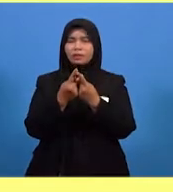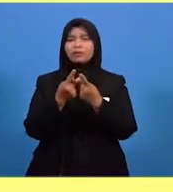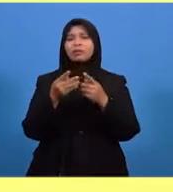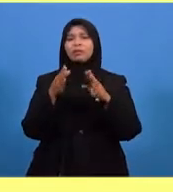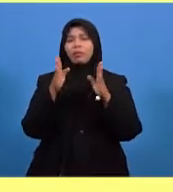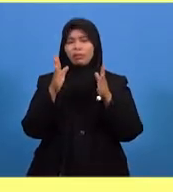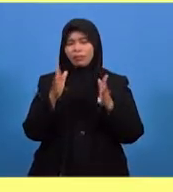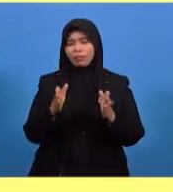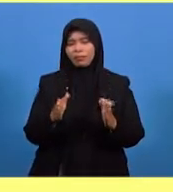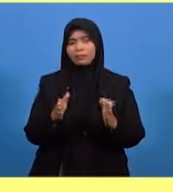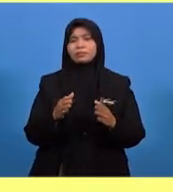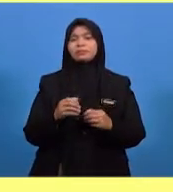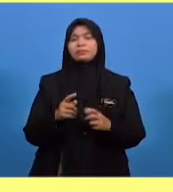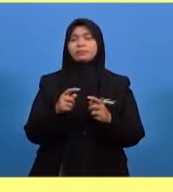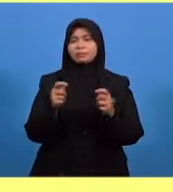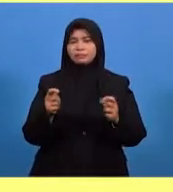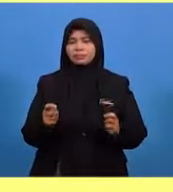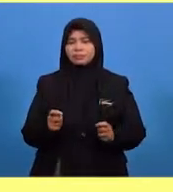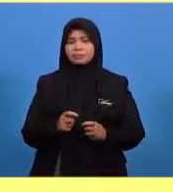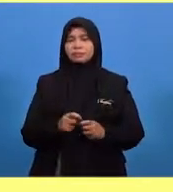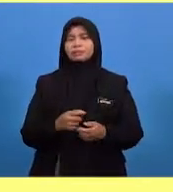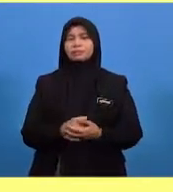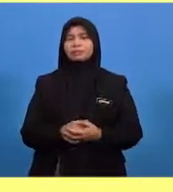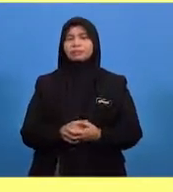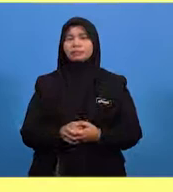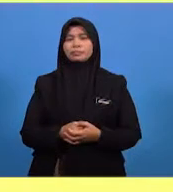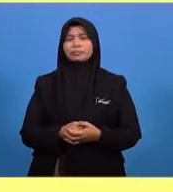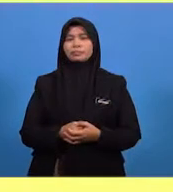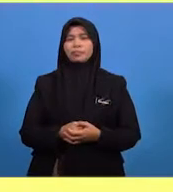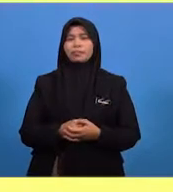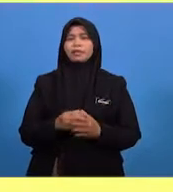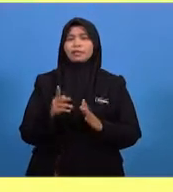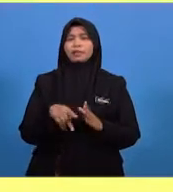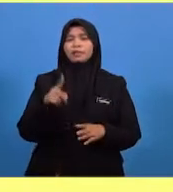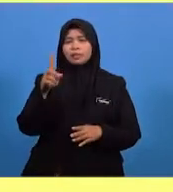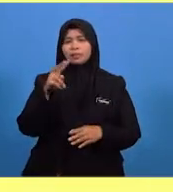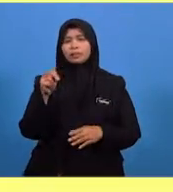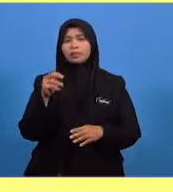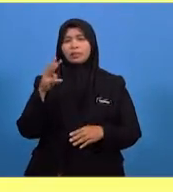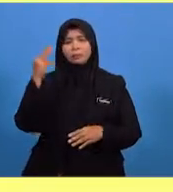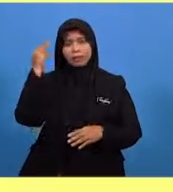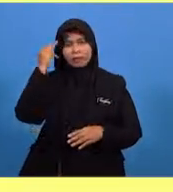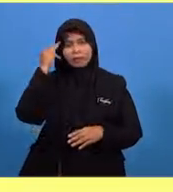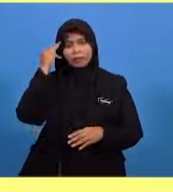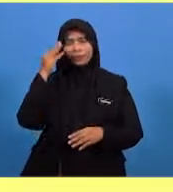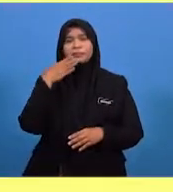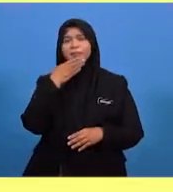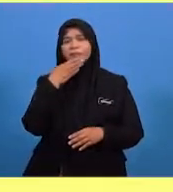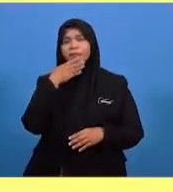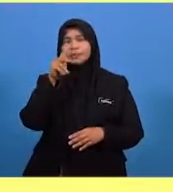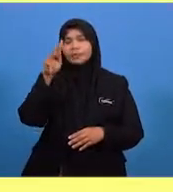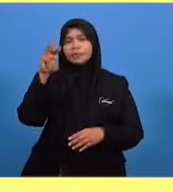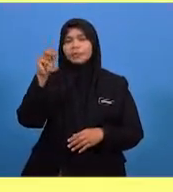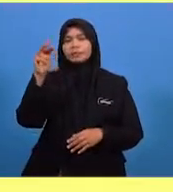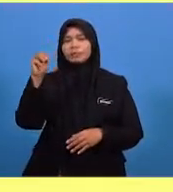kesatuan melayu muda atau gmm telah bekerjasama dengan Jepun dan